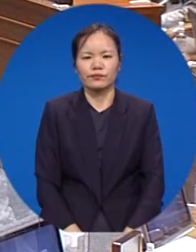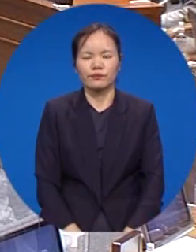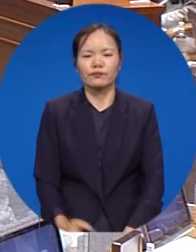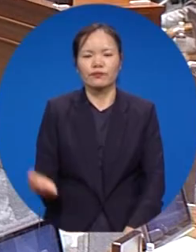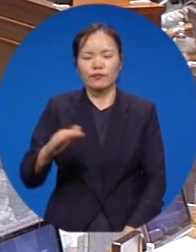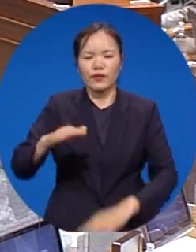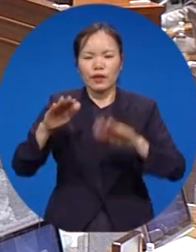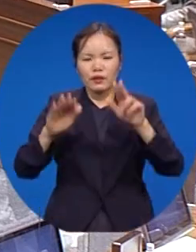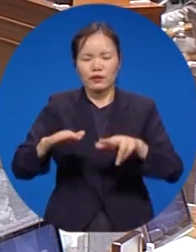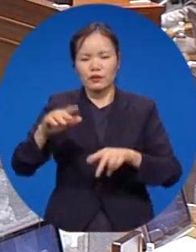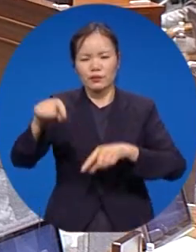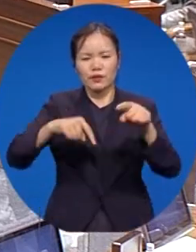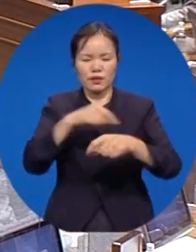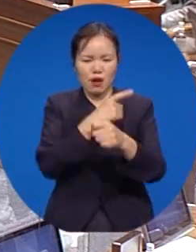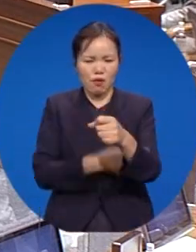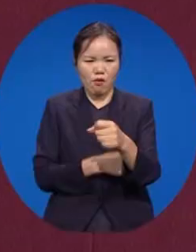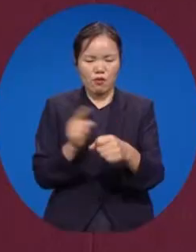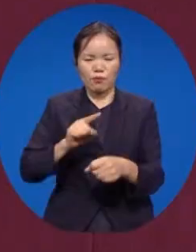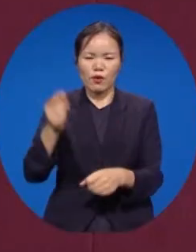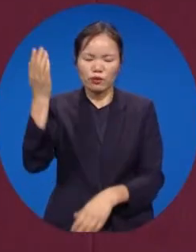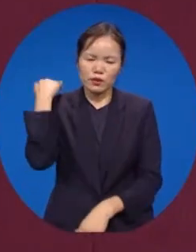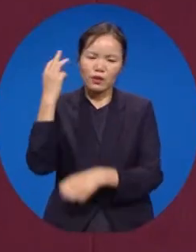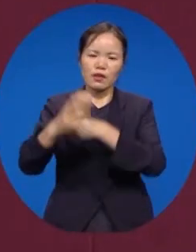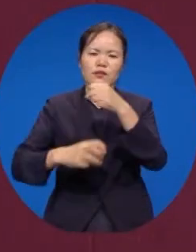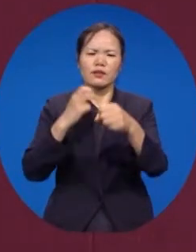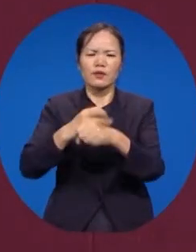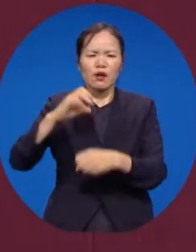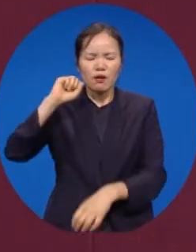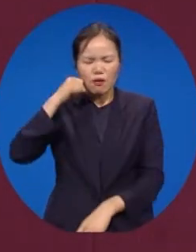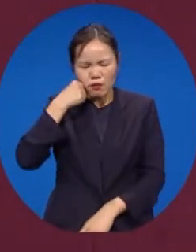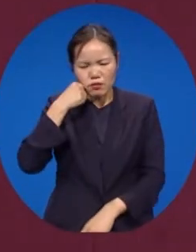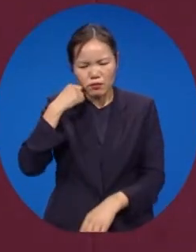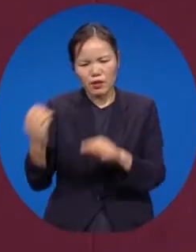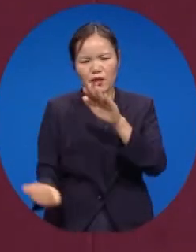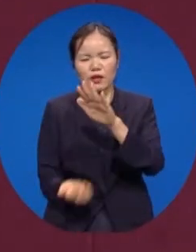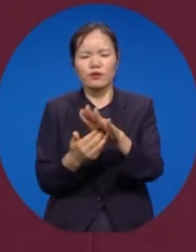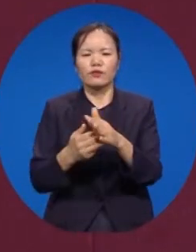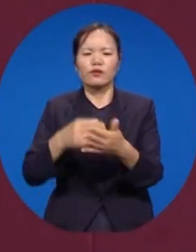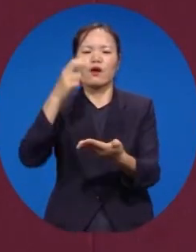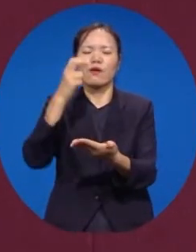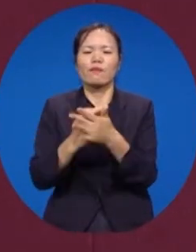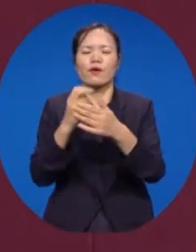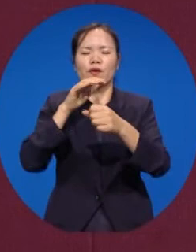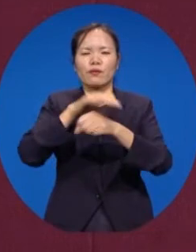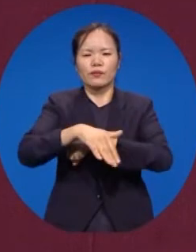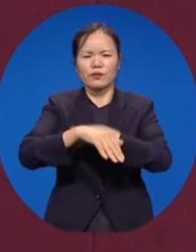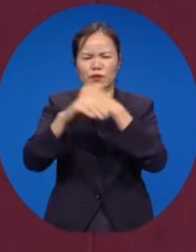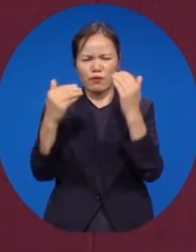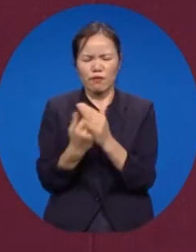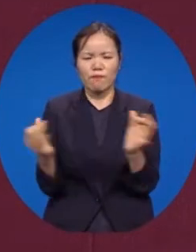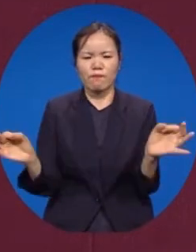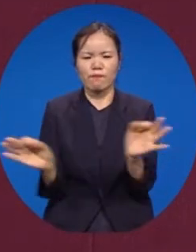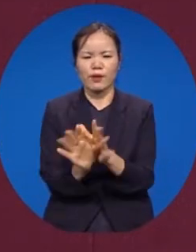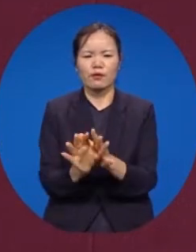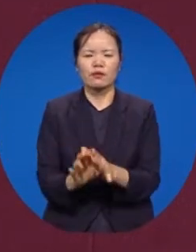그런데 이 정권은 우리가 지난 30여 년간 어렵게 쌓아온 법치주의를 일거에 무너뜨리고